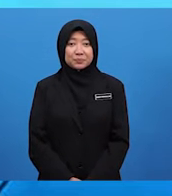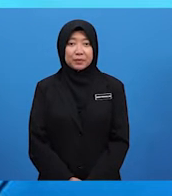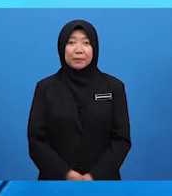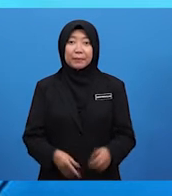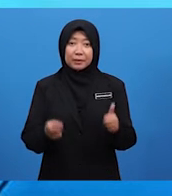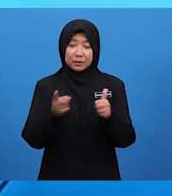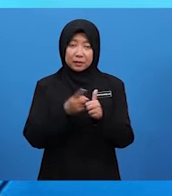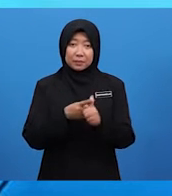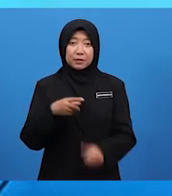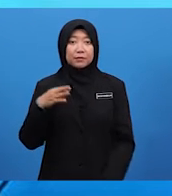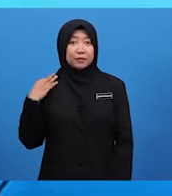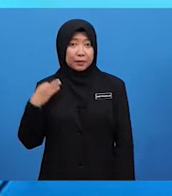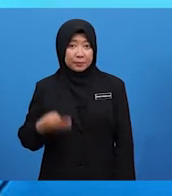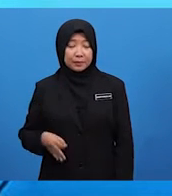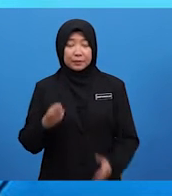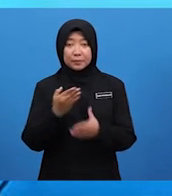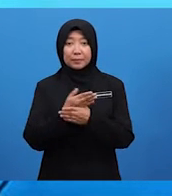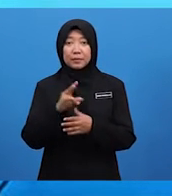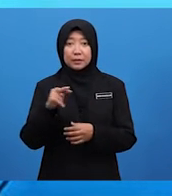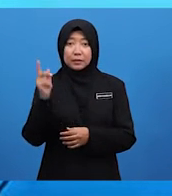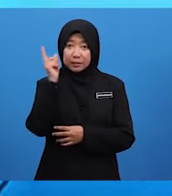Pertama, fabrik bahagian hadapan.